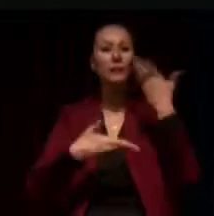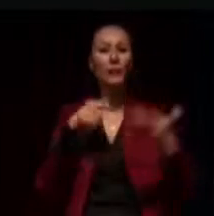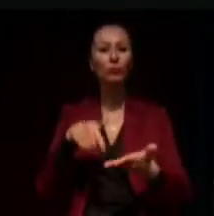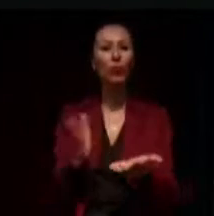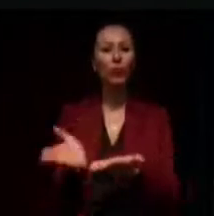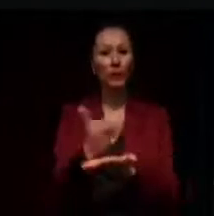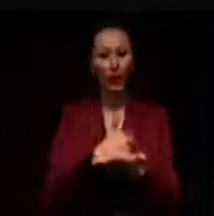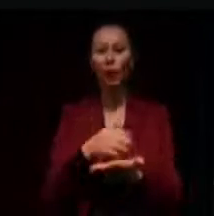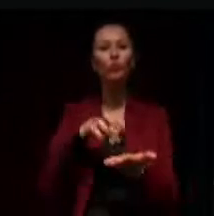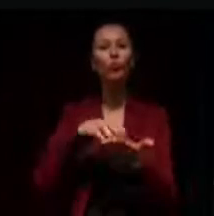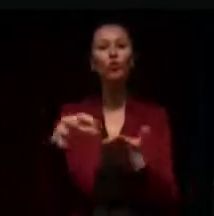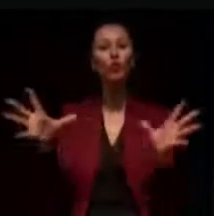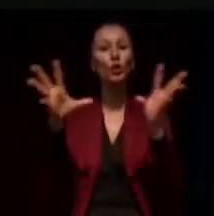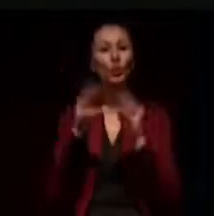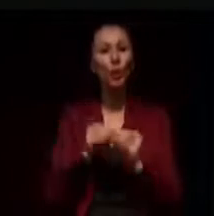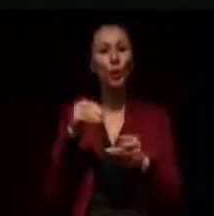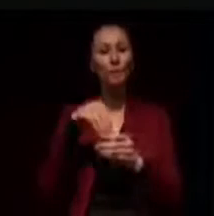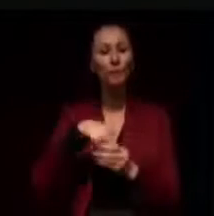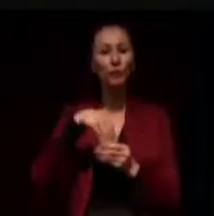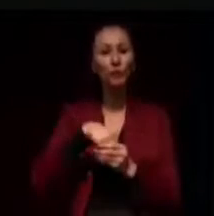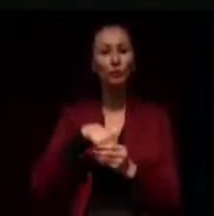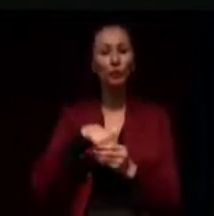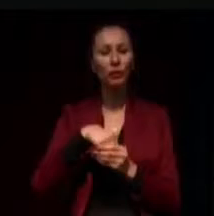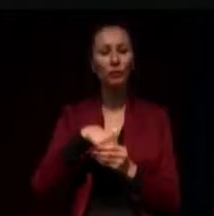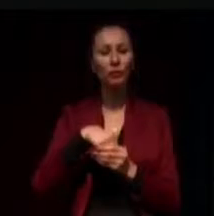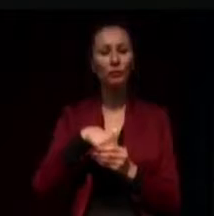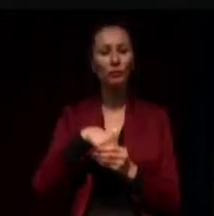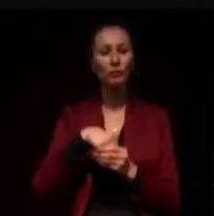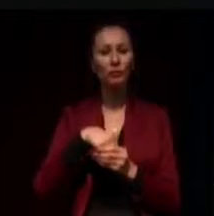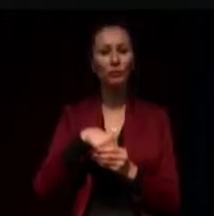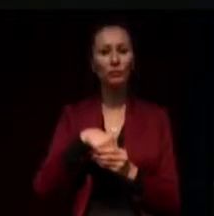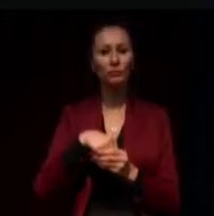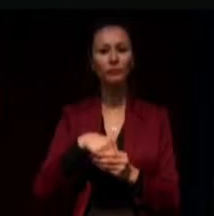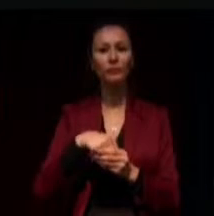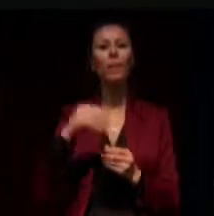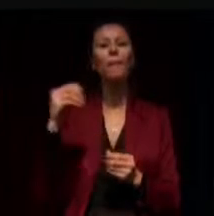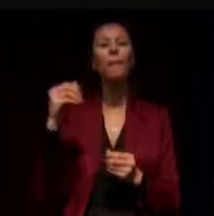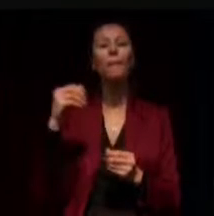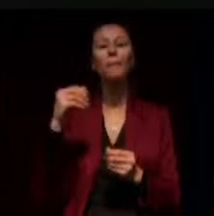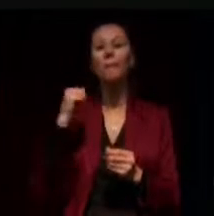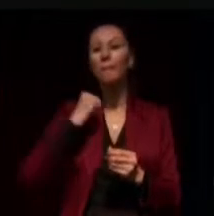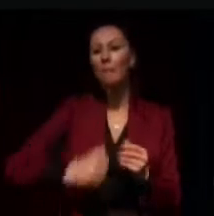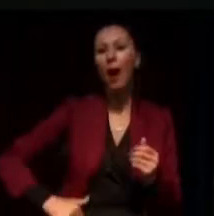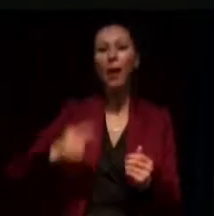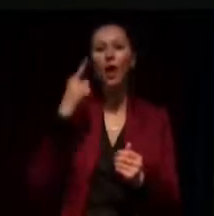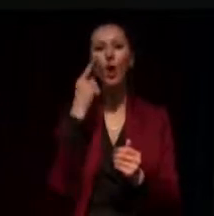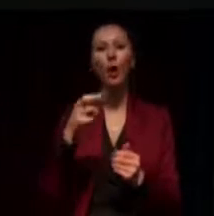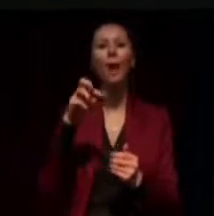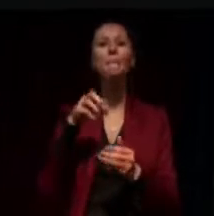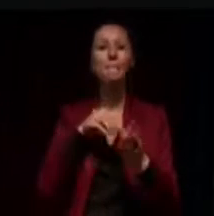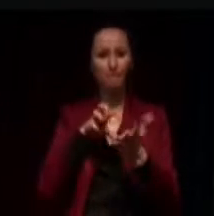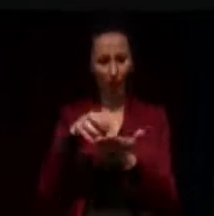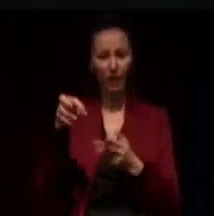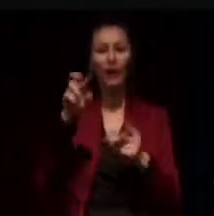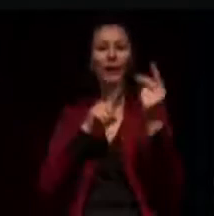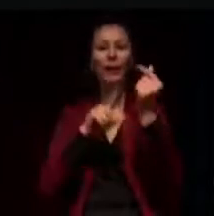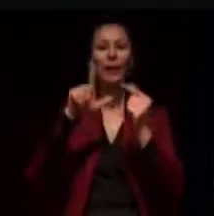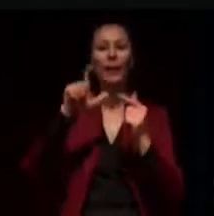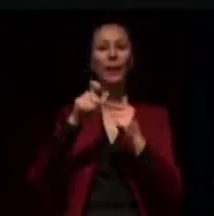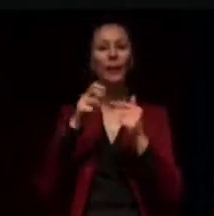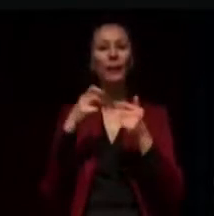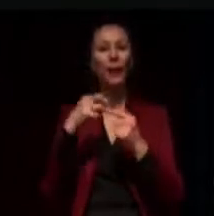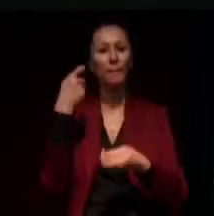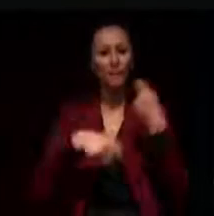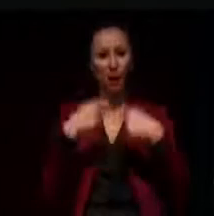Bahsettiğim bu gelirler bütçe toplamlarında maliye payı olarak gösterilir. İller Bankası payları da